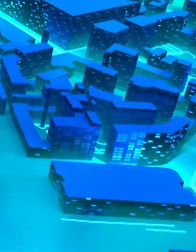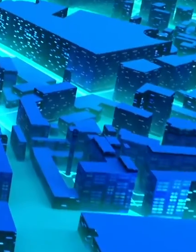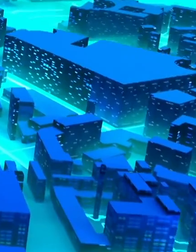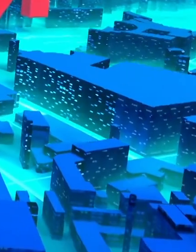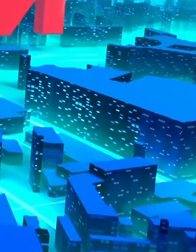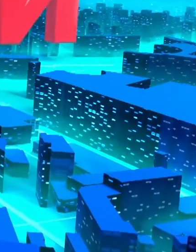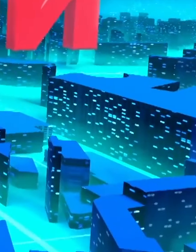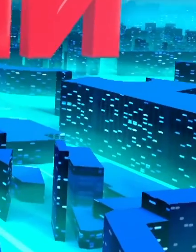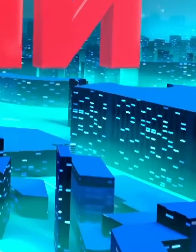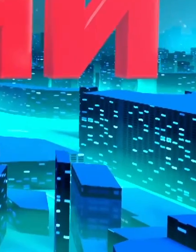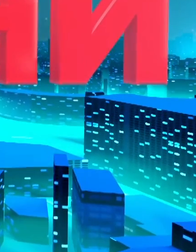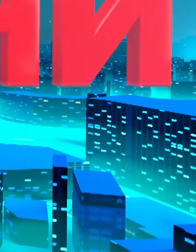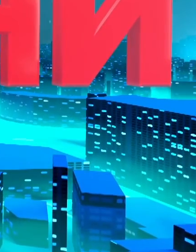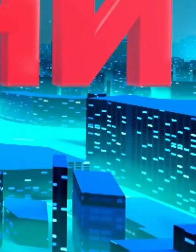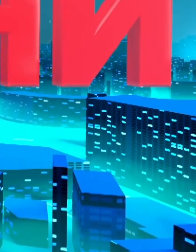Музика